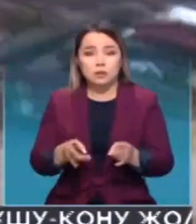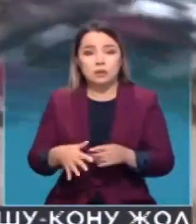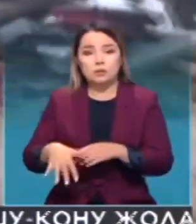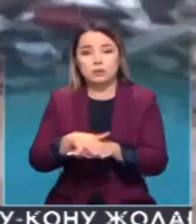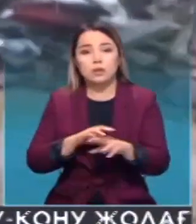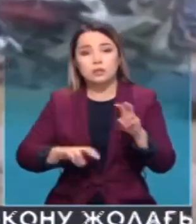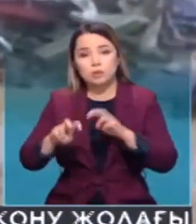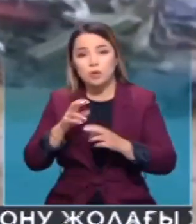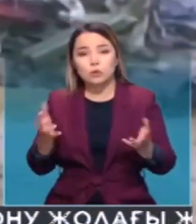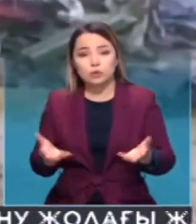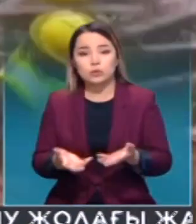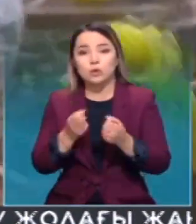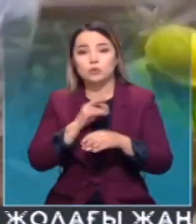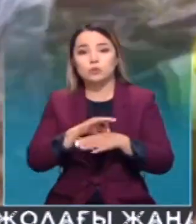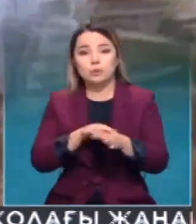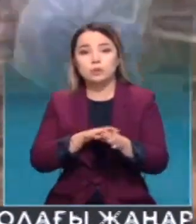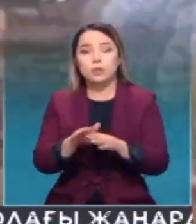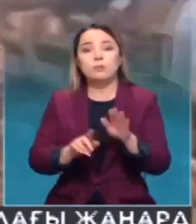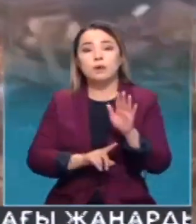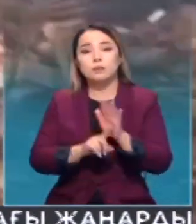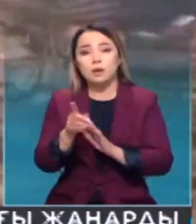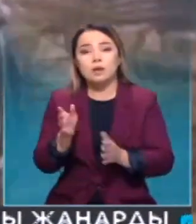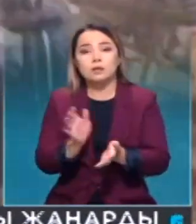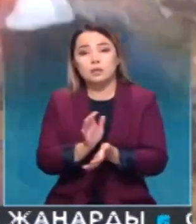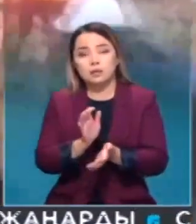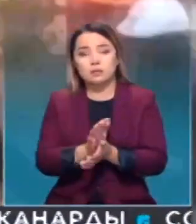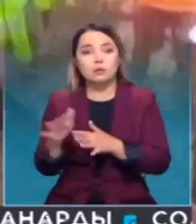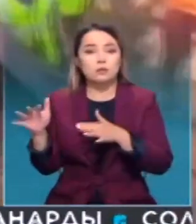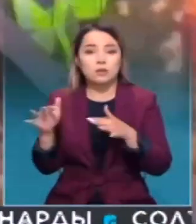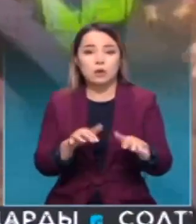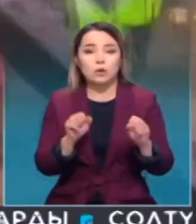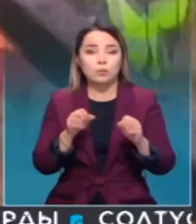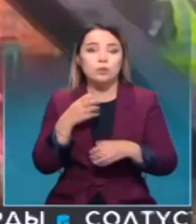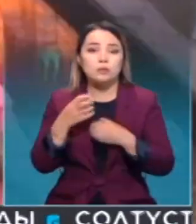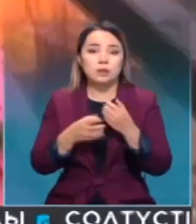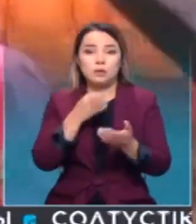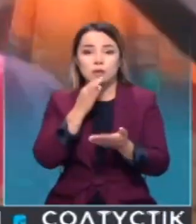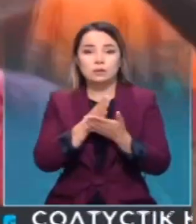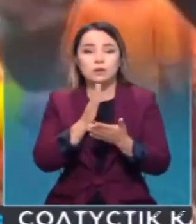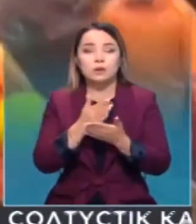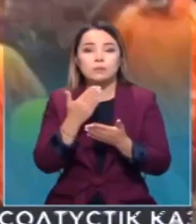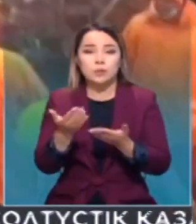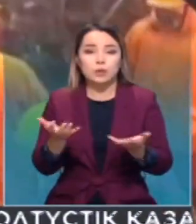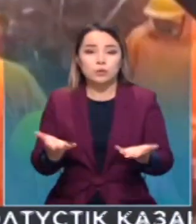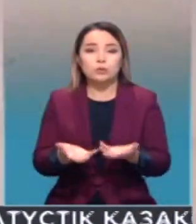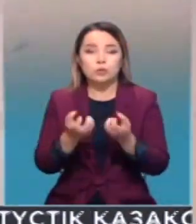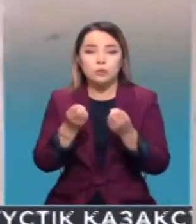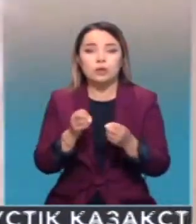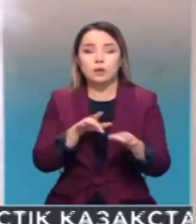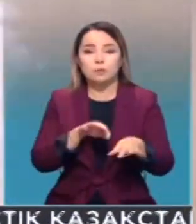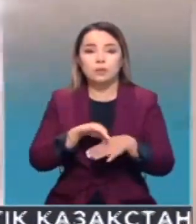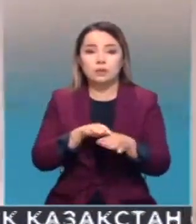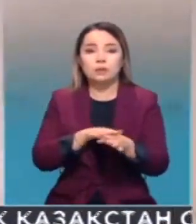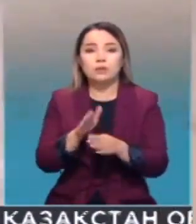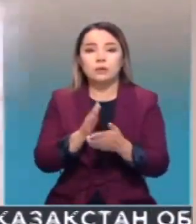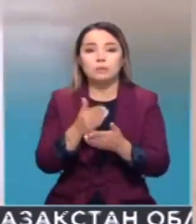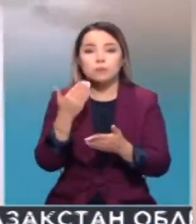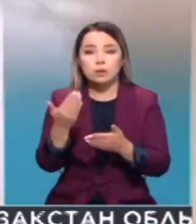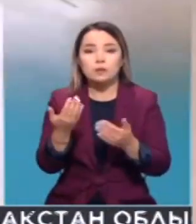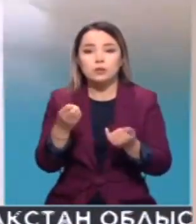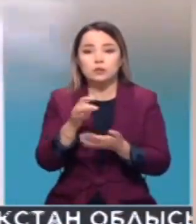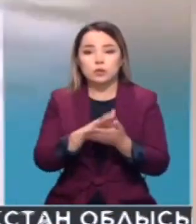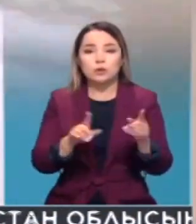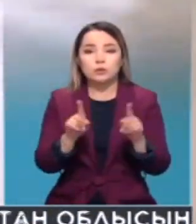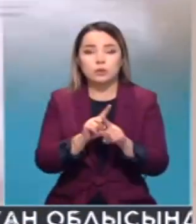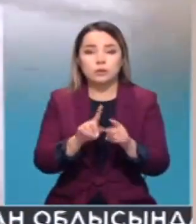құтқару жұмыстары қайта басталды. Бұған дейін лай тағы да көшуі мүмкін деген қауіппен құтқару операциясы тоқтатылған еді. Дегенмен өңірде әлі